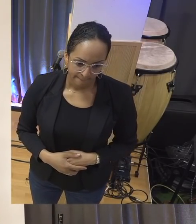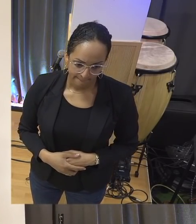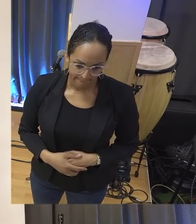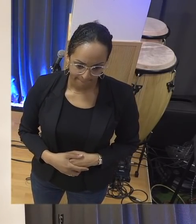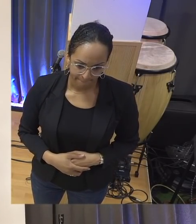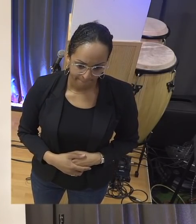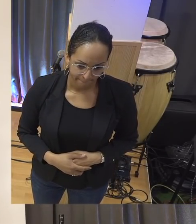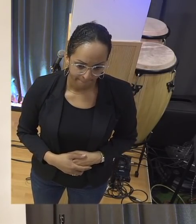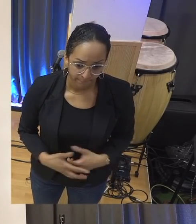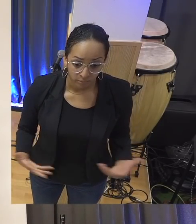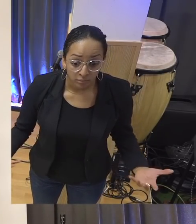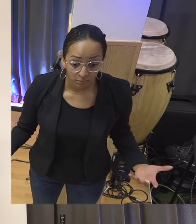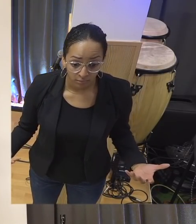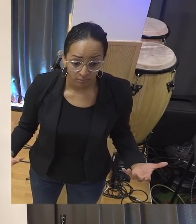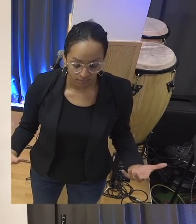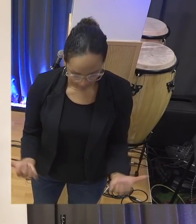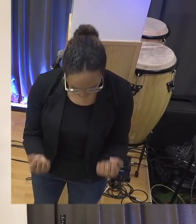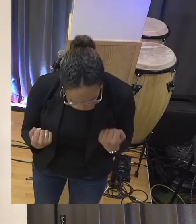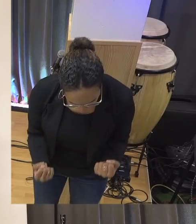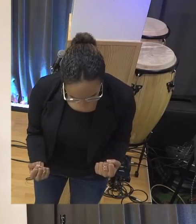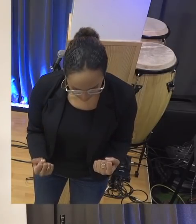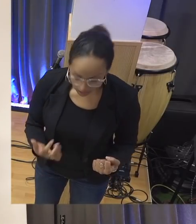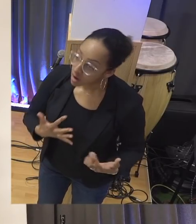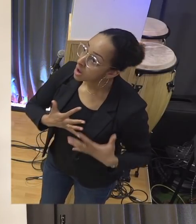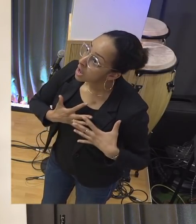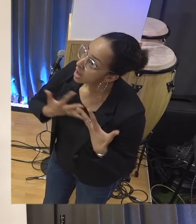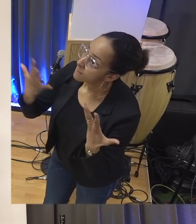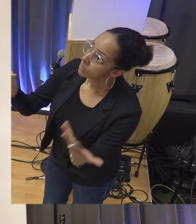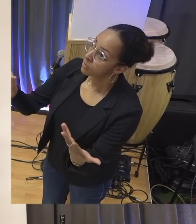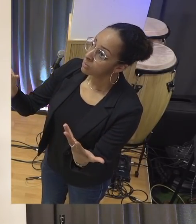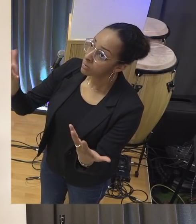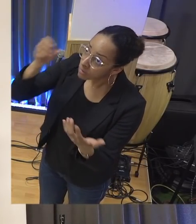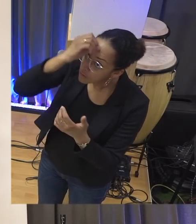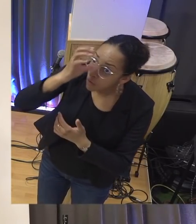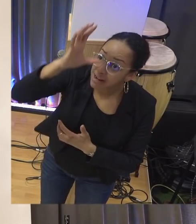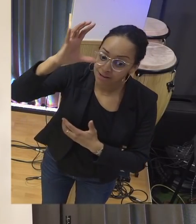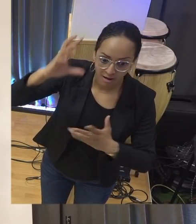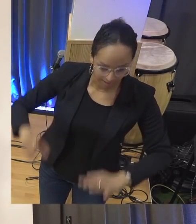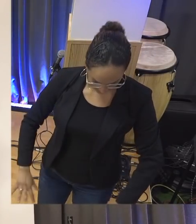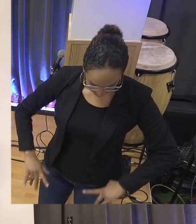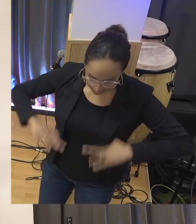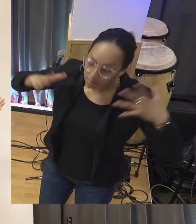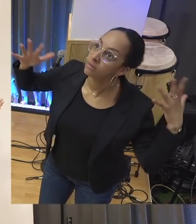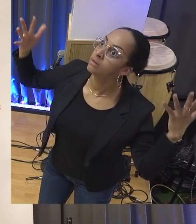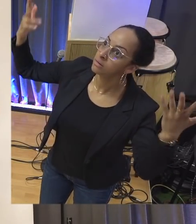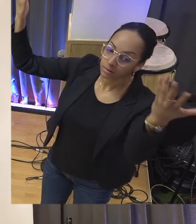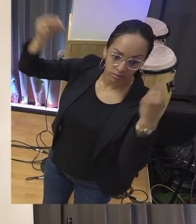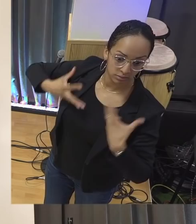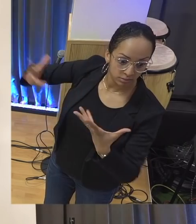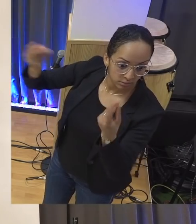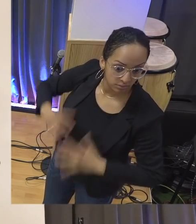La force, l'amour, la connaissance, la plénitude. Le mot